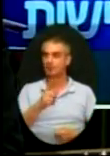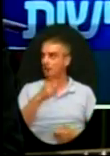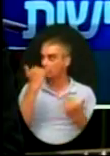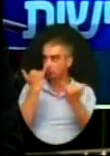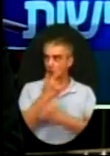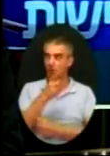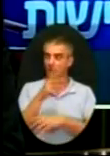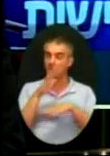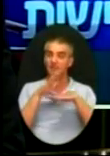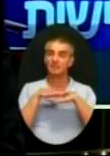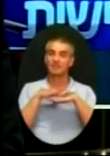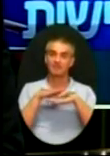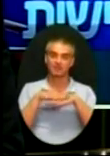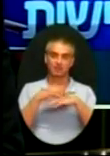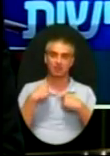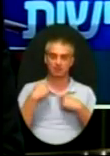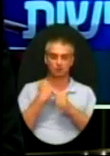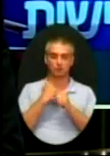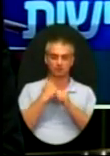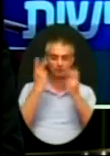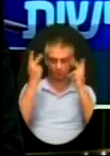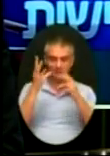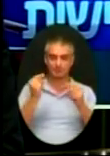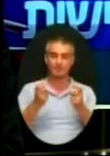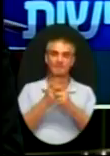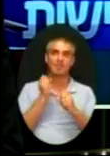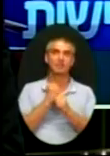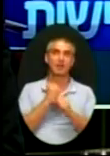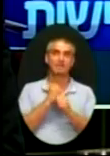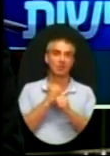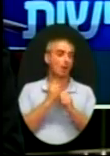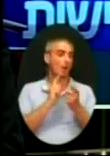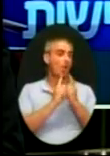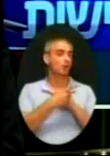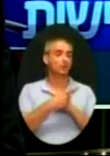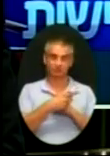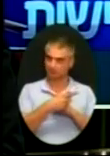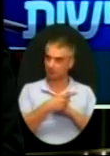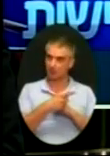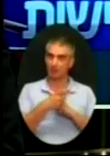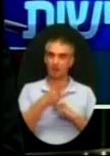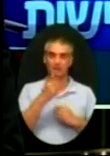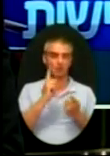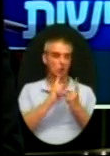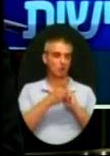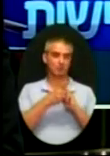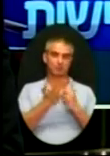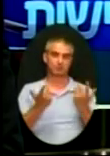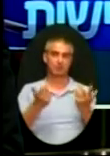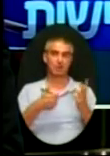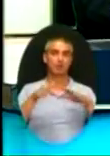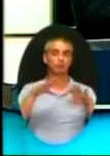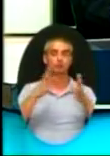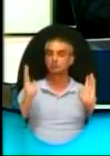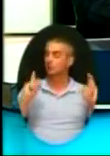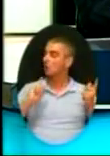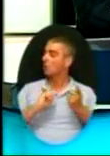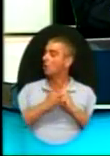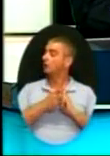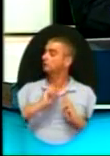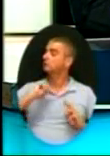התואר, התפקיד, אנחנו עשינו הסכם עם מפלגת העבודה. על רוטציה? על רוטציה, בכל התפקידים. אבל זה